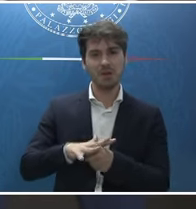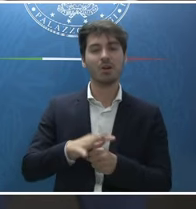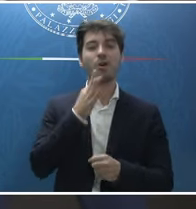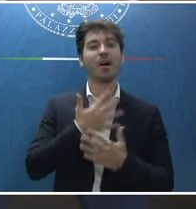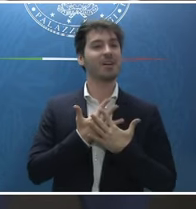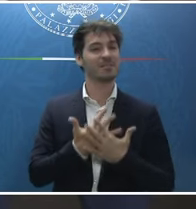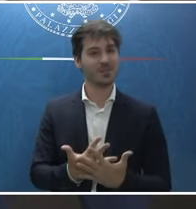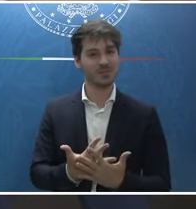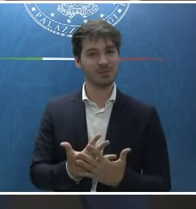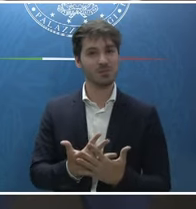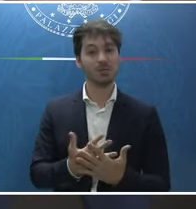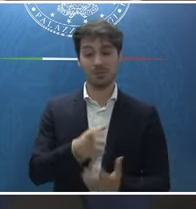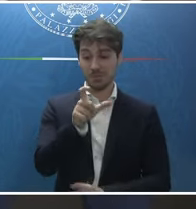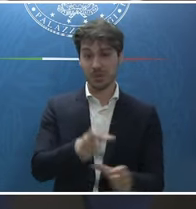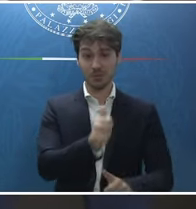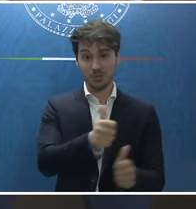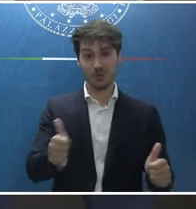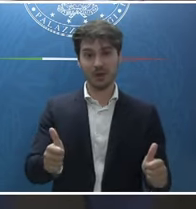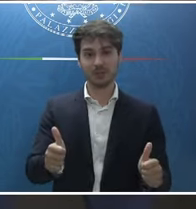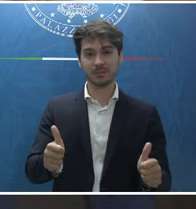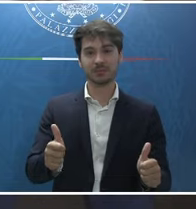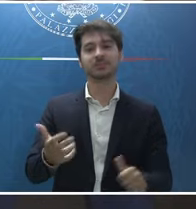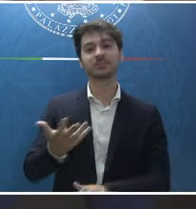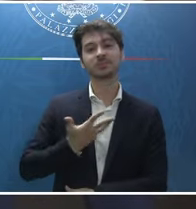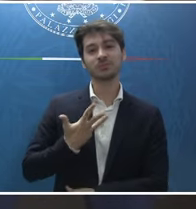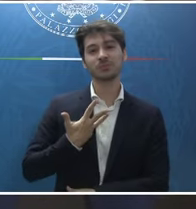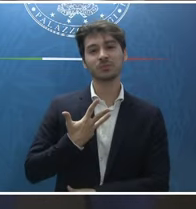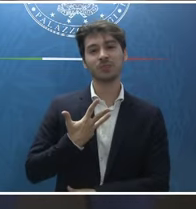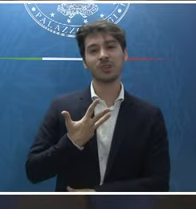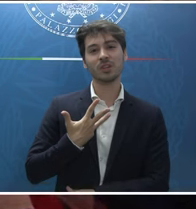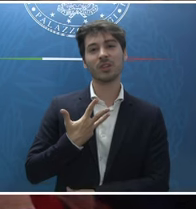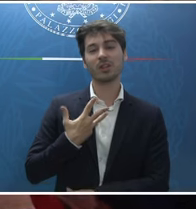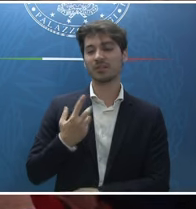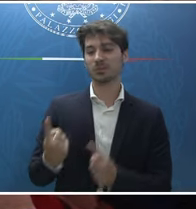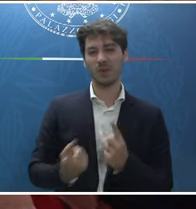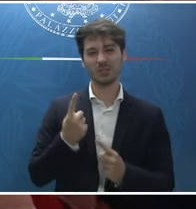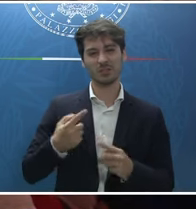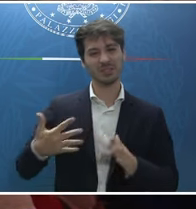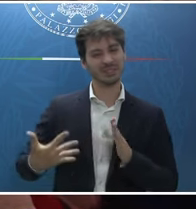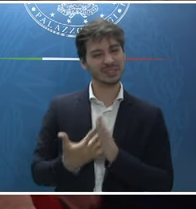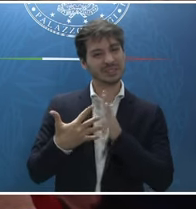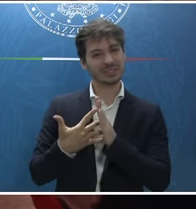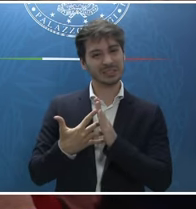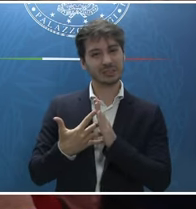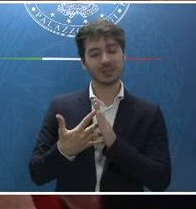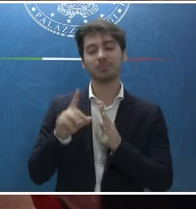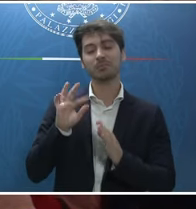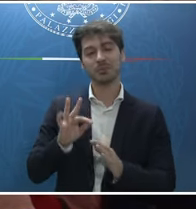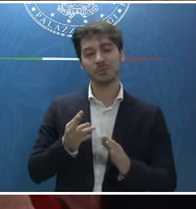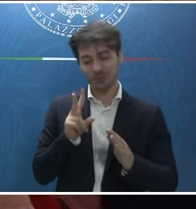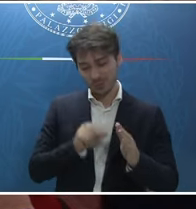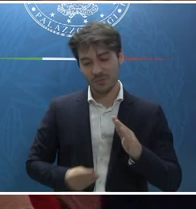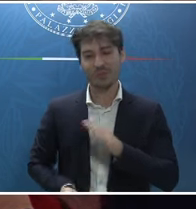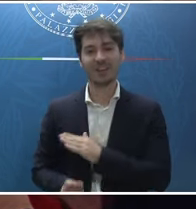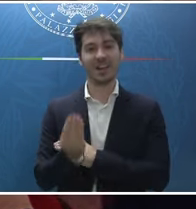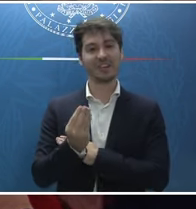affettivo. Quindi ogni persona ha con sé, in quel suo inferno, ma anche in quella sua rinascita, tante